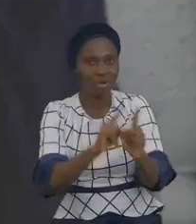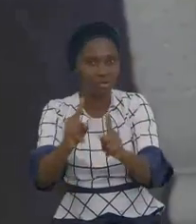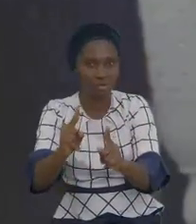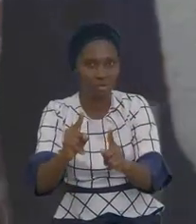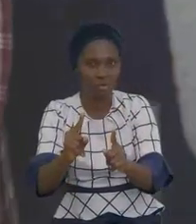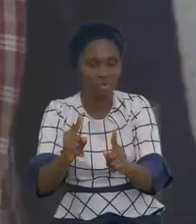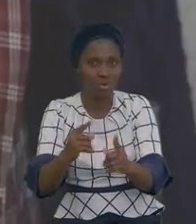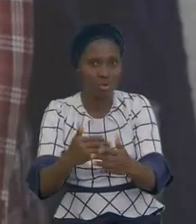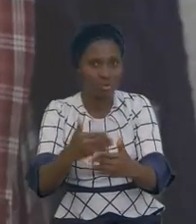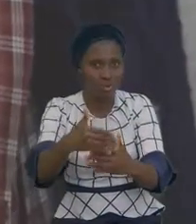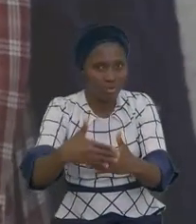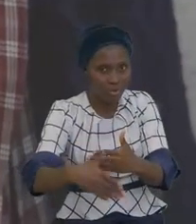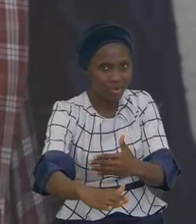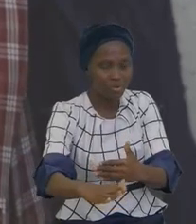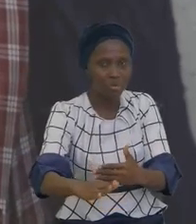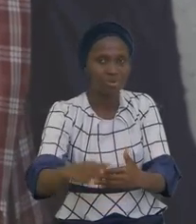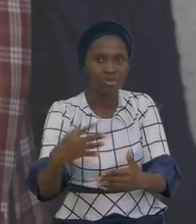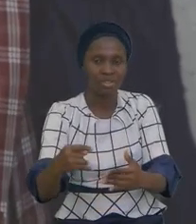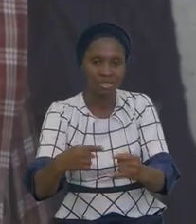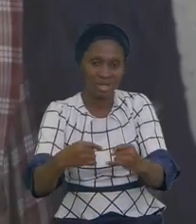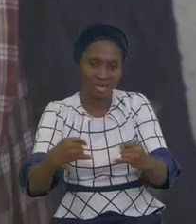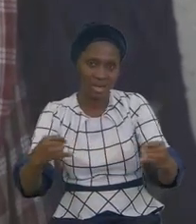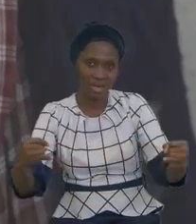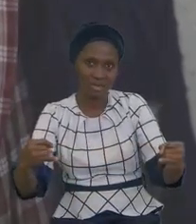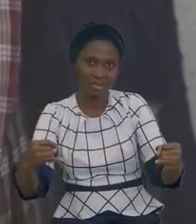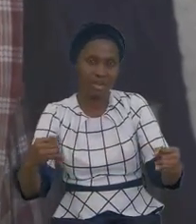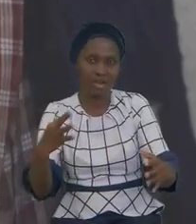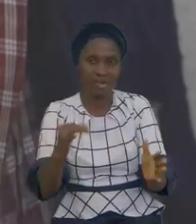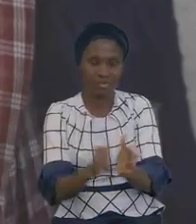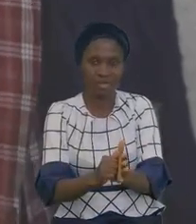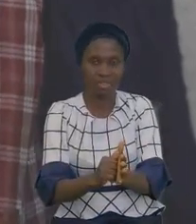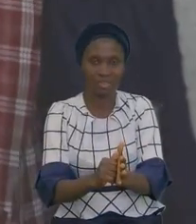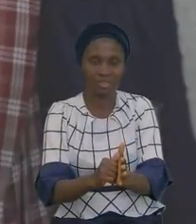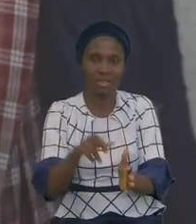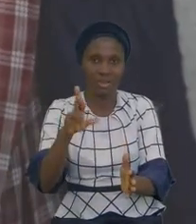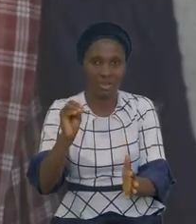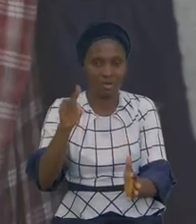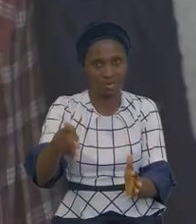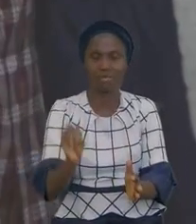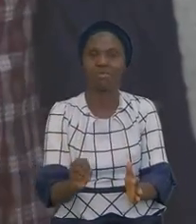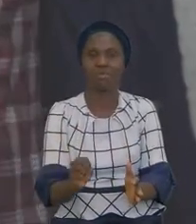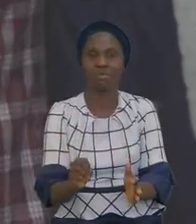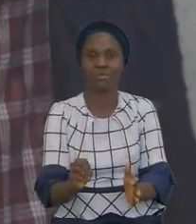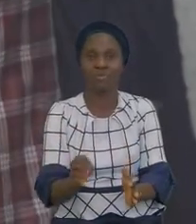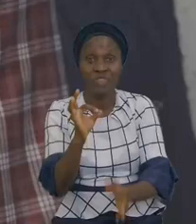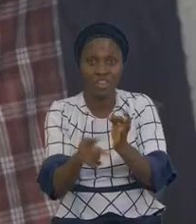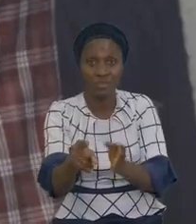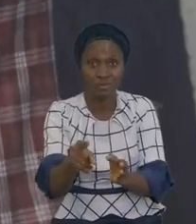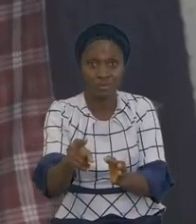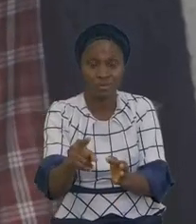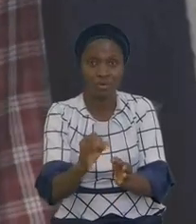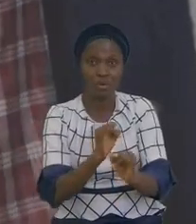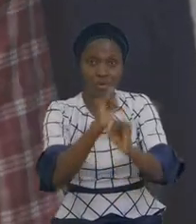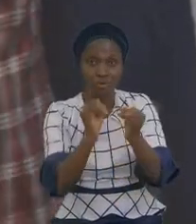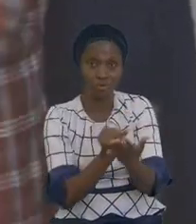Vous devez Vous faites un cercle et vous mettez le